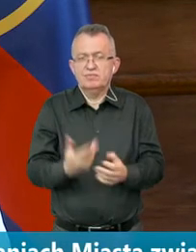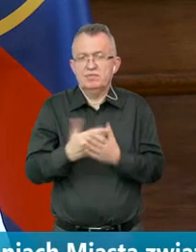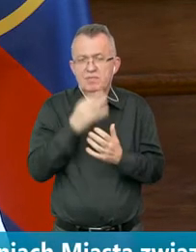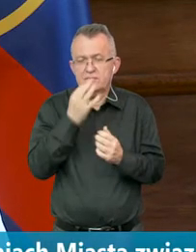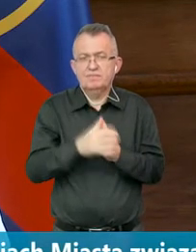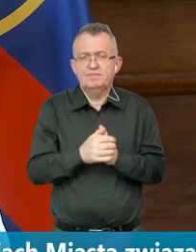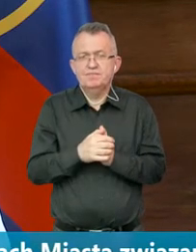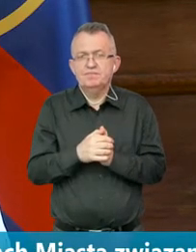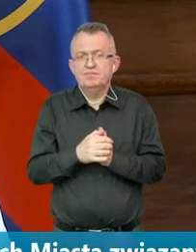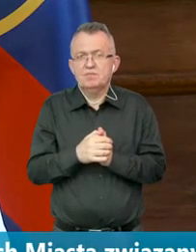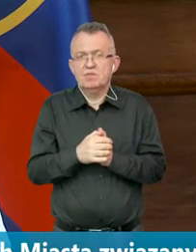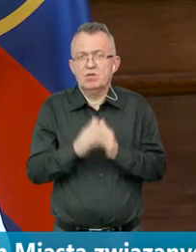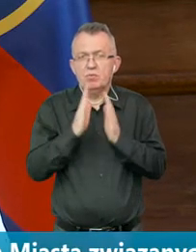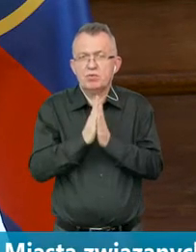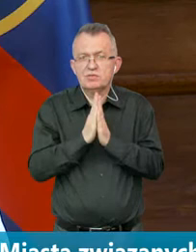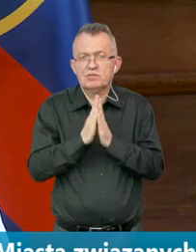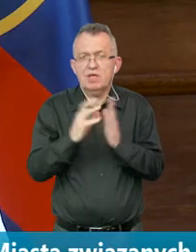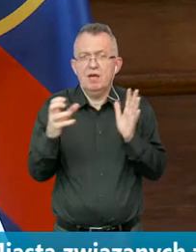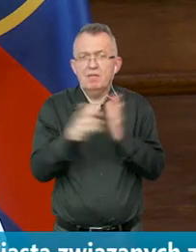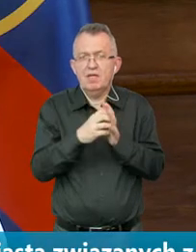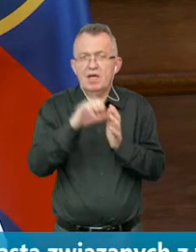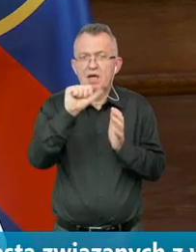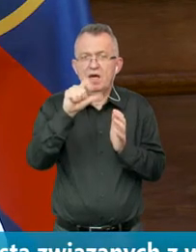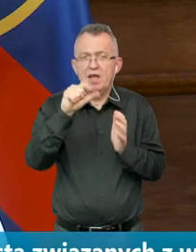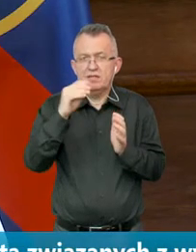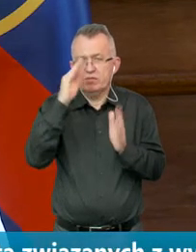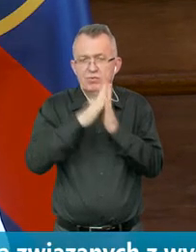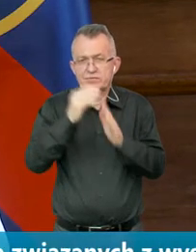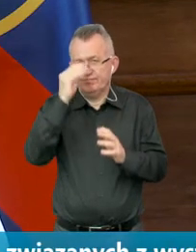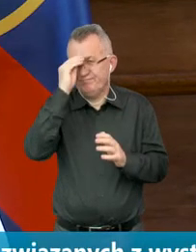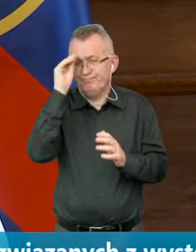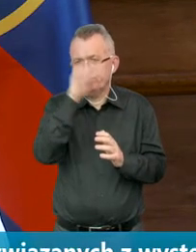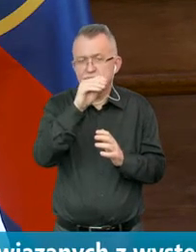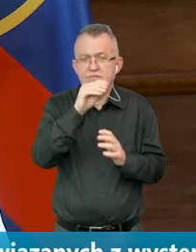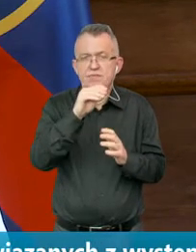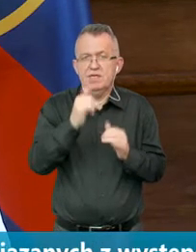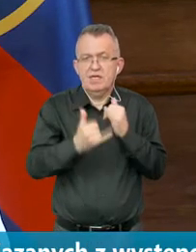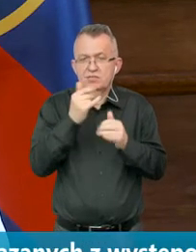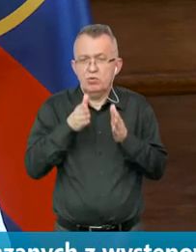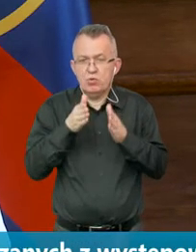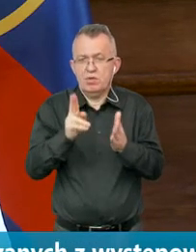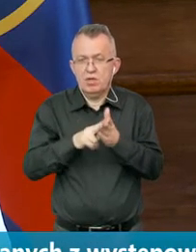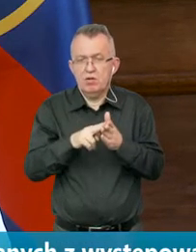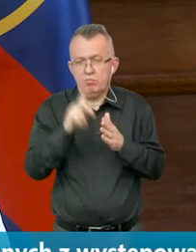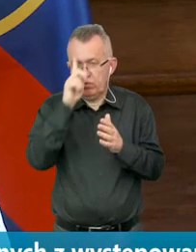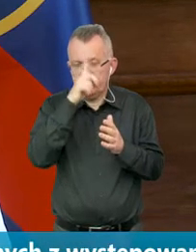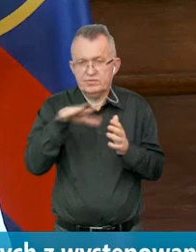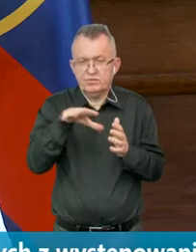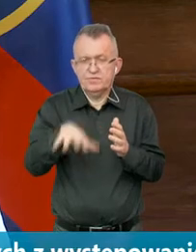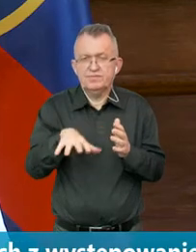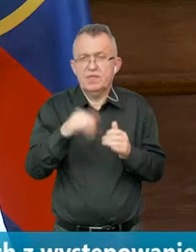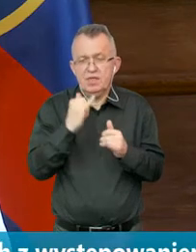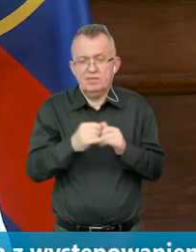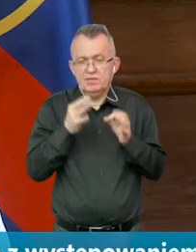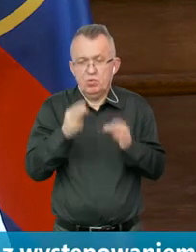Ewo, proszę korzystać z aplikacji Alert i zgłaszać te pojazdy. Jeżeli stoją na drogach publicznych, to te